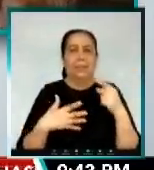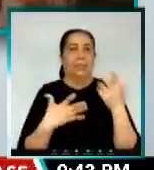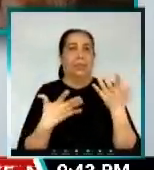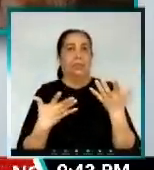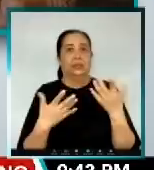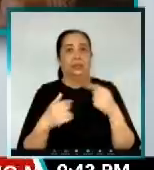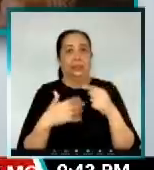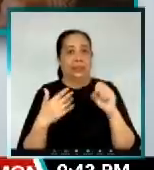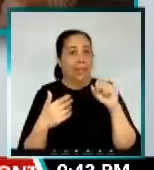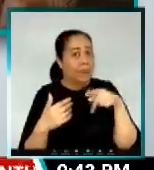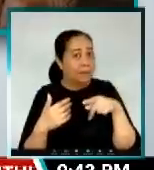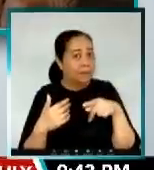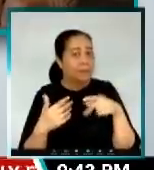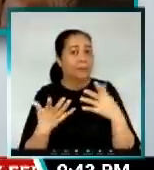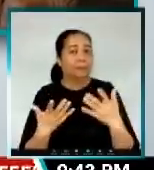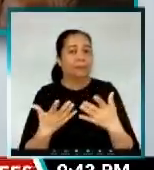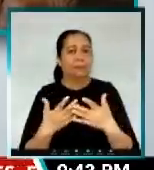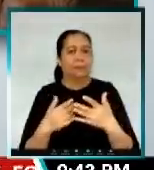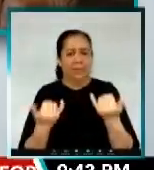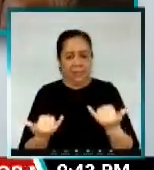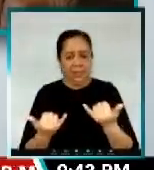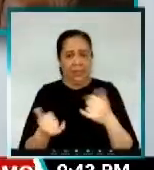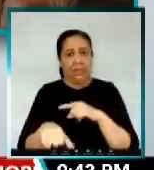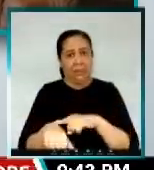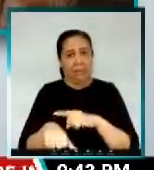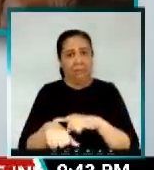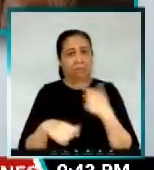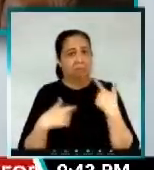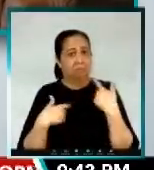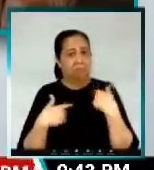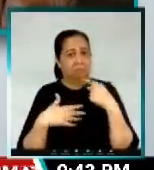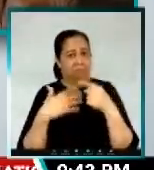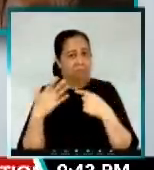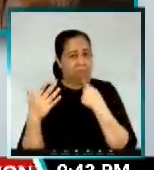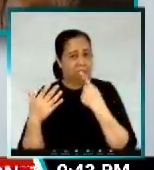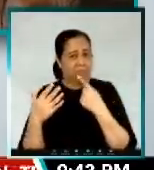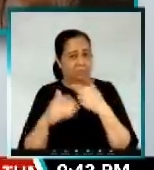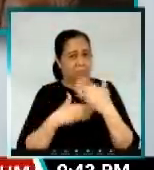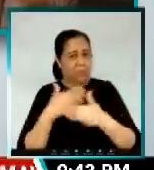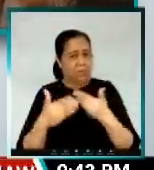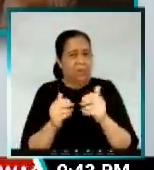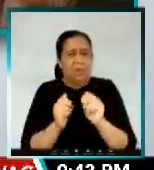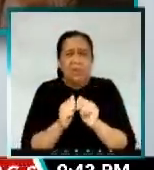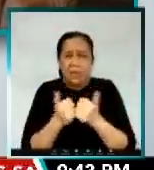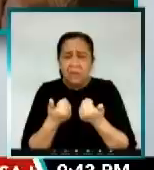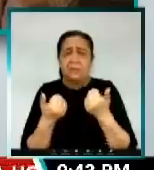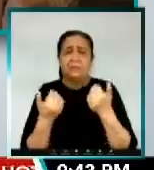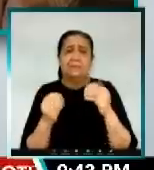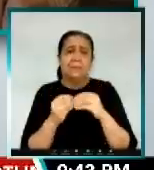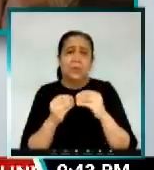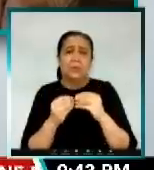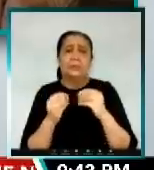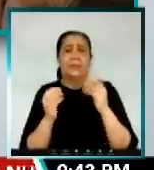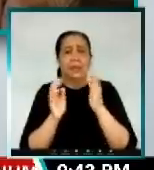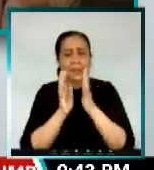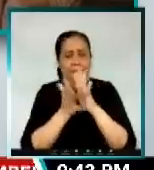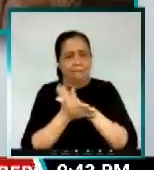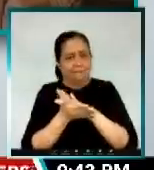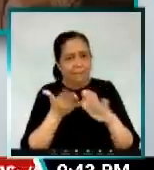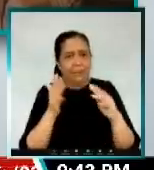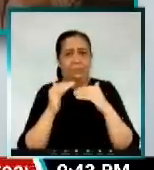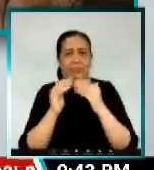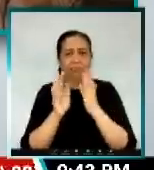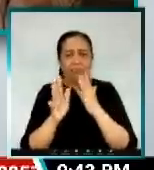SAP. Ito, this time, may mga nabanggit ba silang proseso? Kung paano naman mas magiging maayos itong pagbigay ng